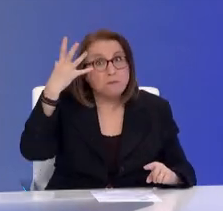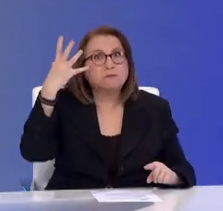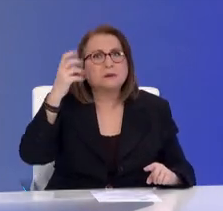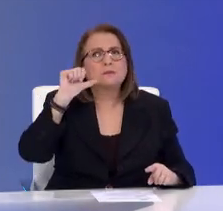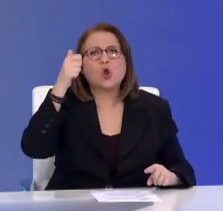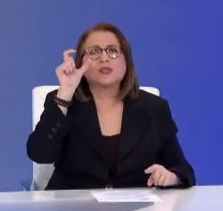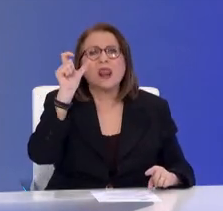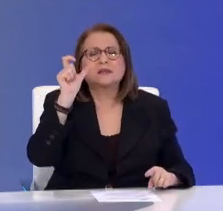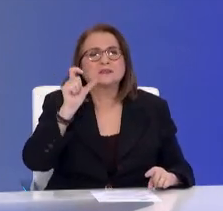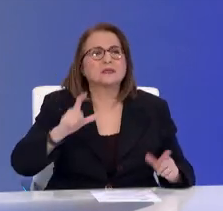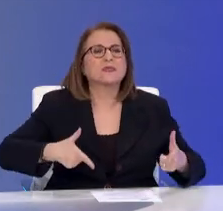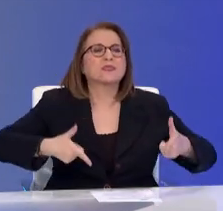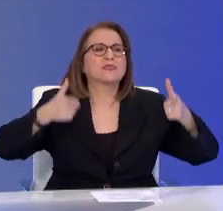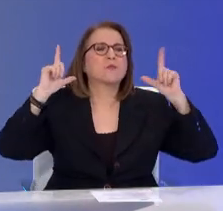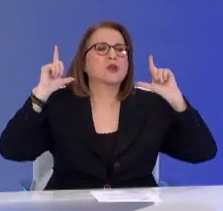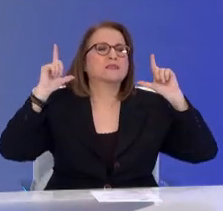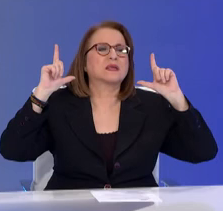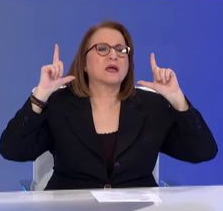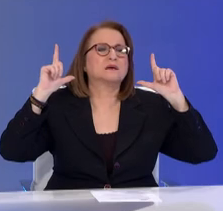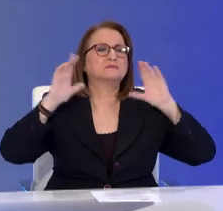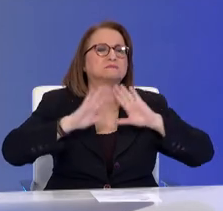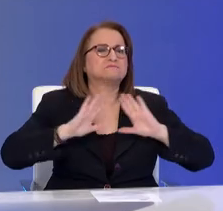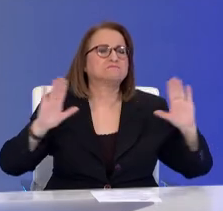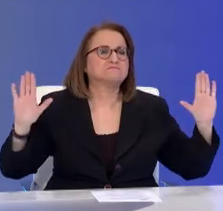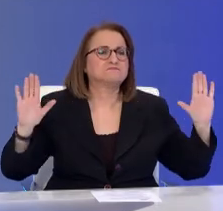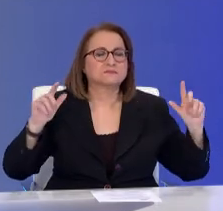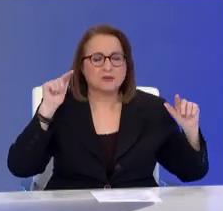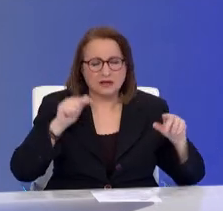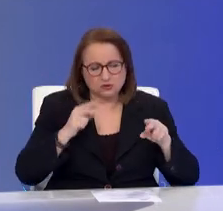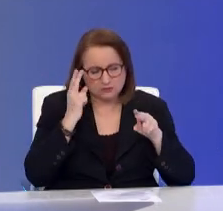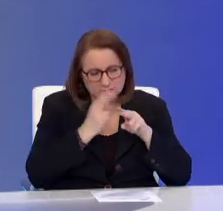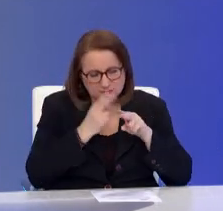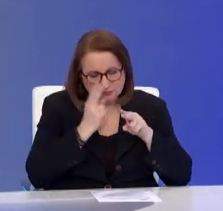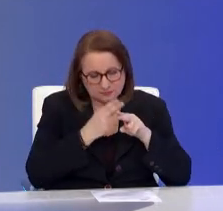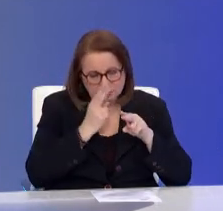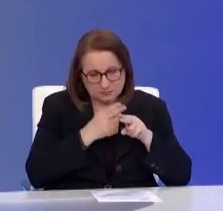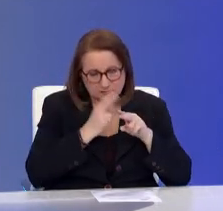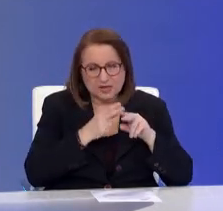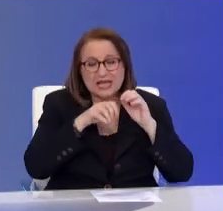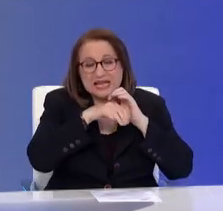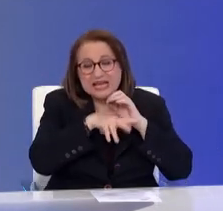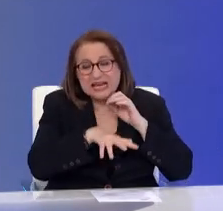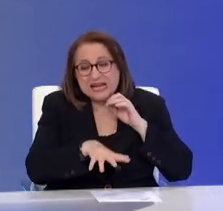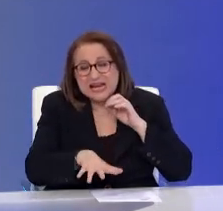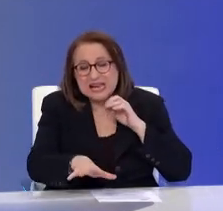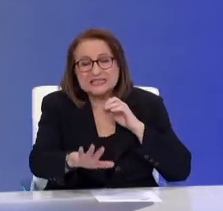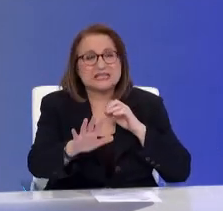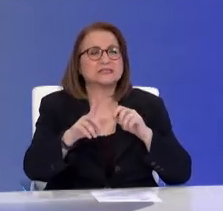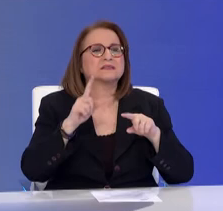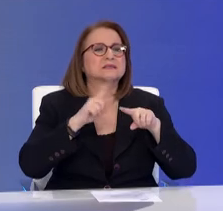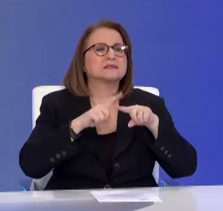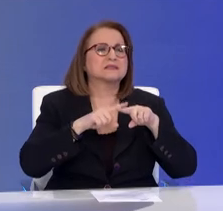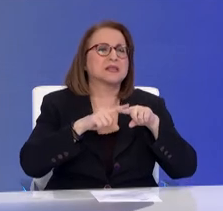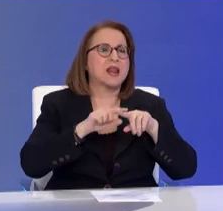Η δημοκρατία έχει τις ρίζες της στην Ελλάδα. Η ελευθερία,